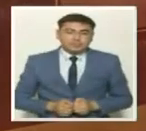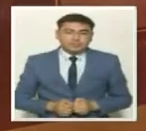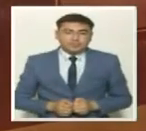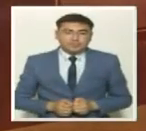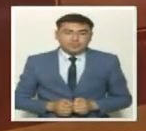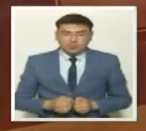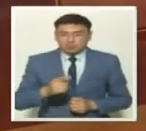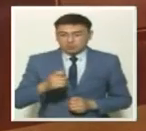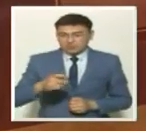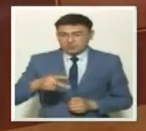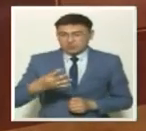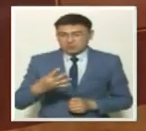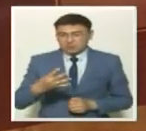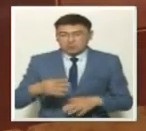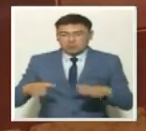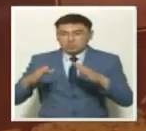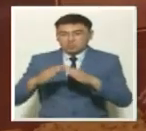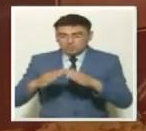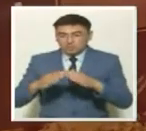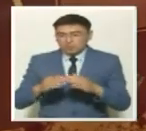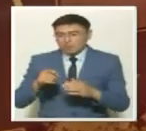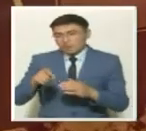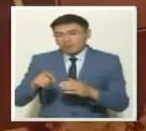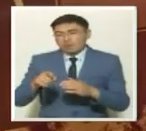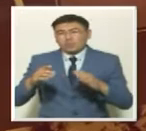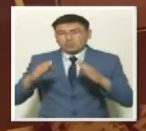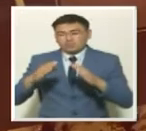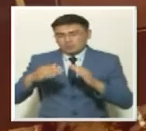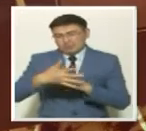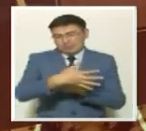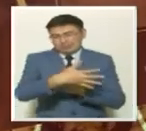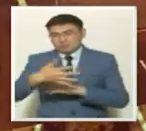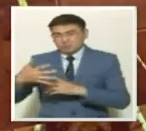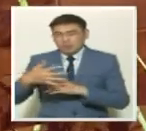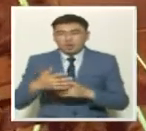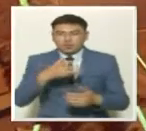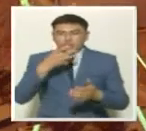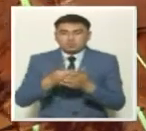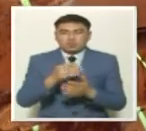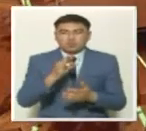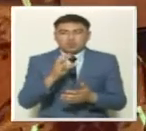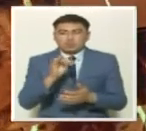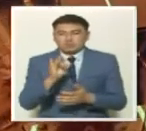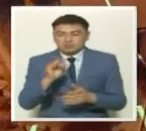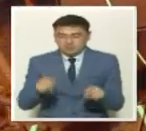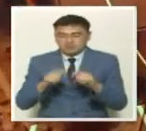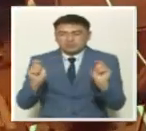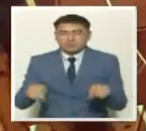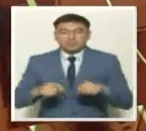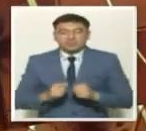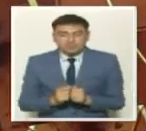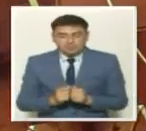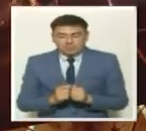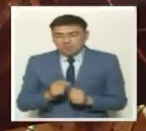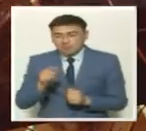Өңірдегі 124-ші тұрғын үйде мүлік иелерінің бірлестігі құрылды. Бұл көппәтерлі тұрғын үйлерді басқарудың жаңа әдісі. Артықшылығы бір кондоминиум